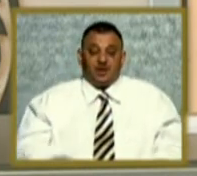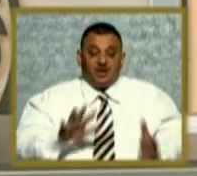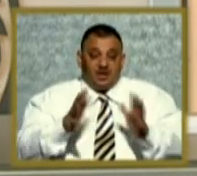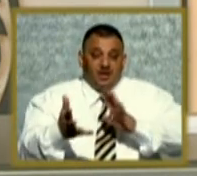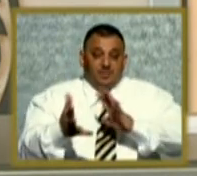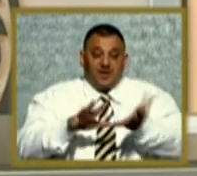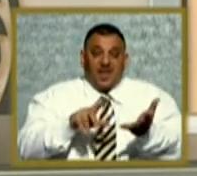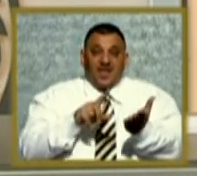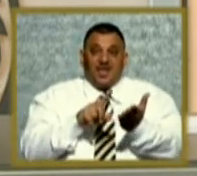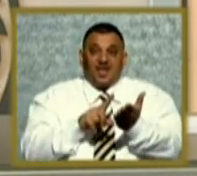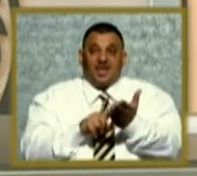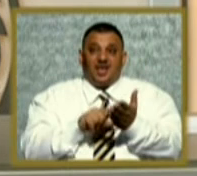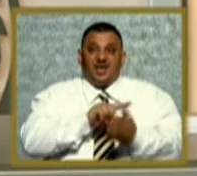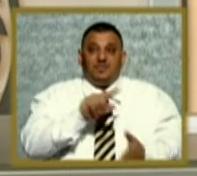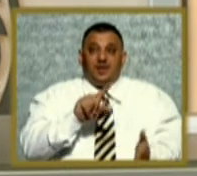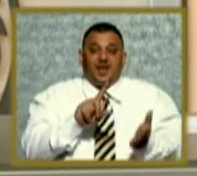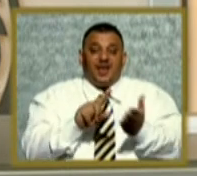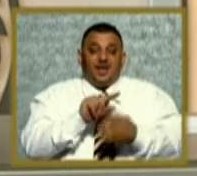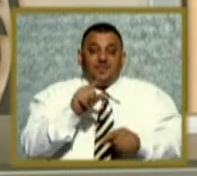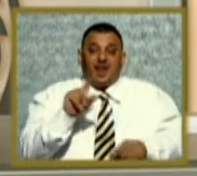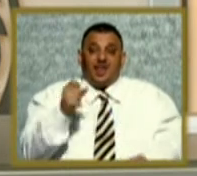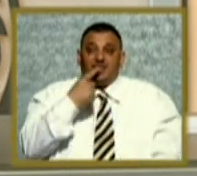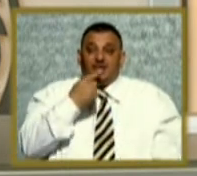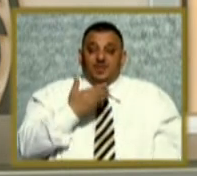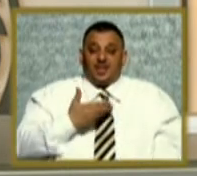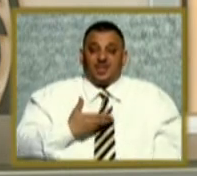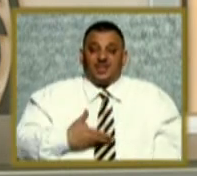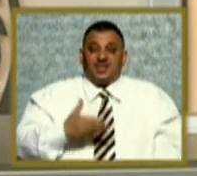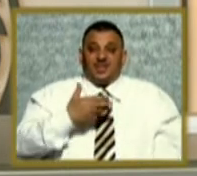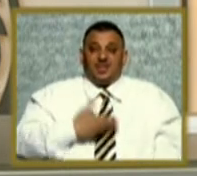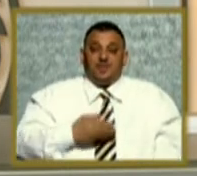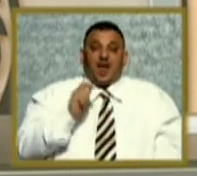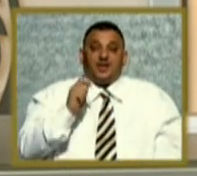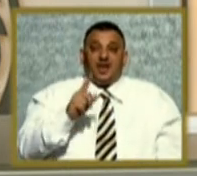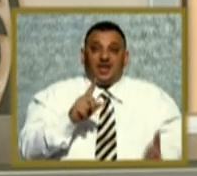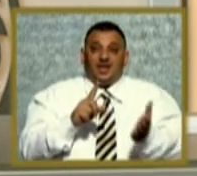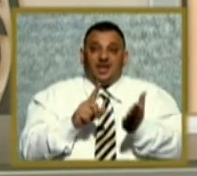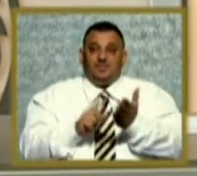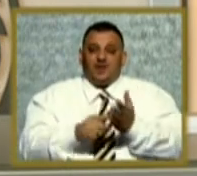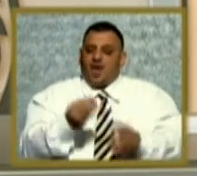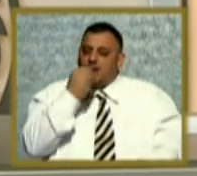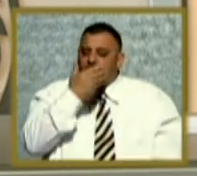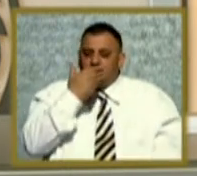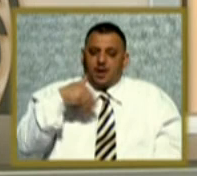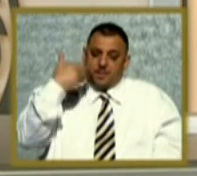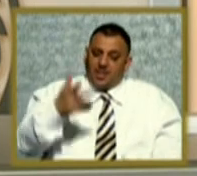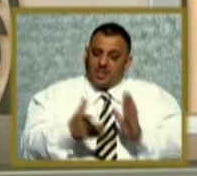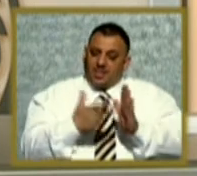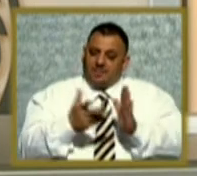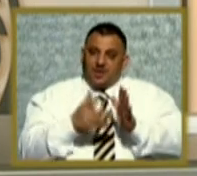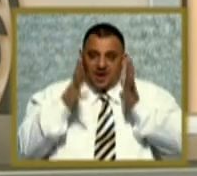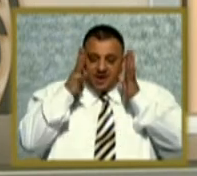الأمور اضطربت فإن هذا يعتبر من دم الحيض لأنه هو الأصل، ثم تفطر في رمضان وتقضي وتترك